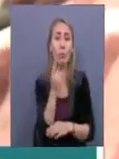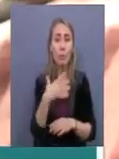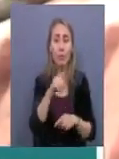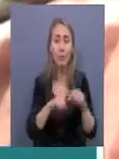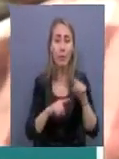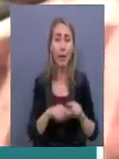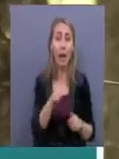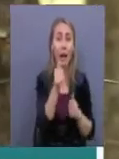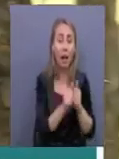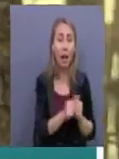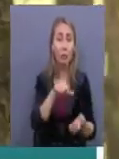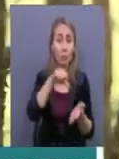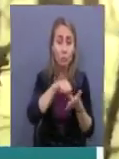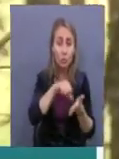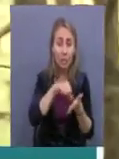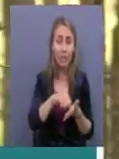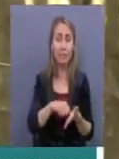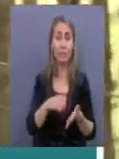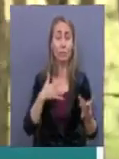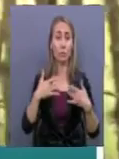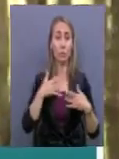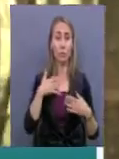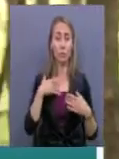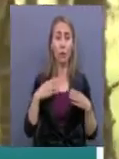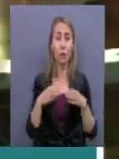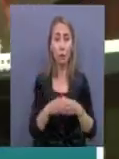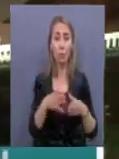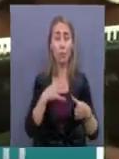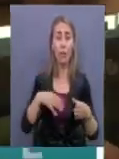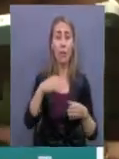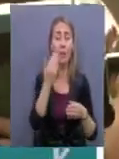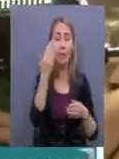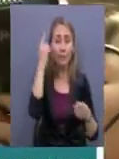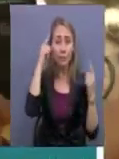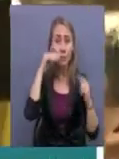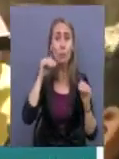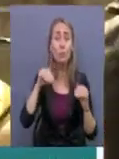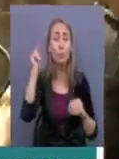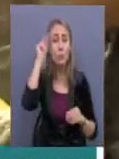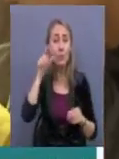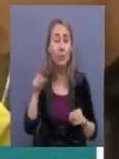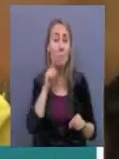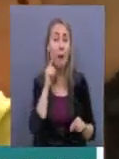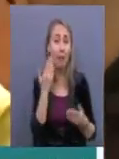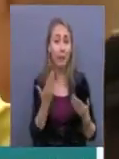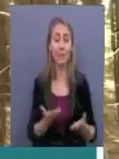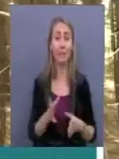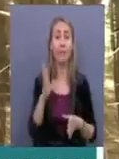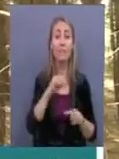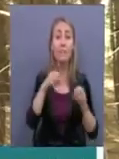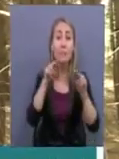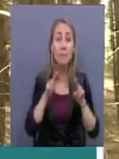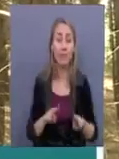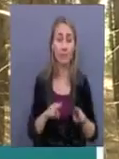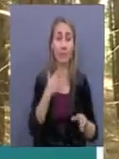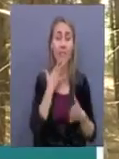көрермен жанын тебірентпей қоймайды. Бір ерекшелігі түсірілім тобының әр мүшесі өзінің шебер атану жолында талмай еңбектеніп жүрген студент жастар. Мұндай